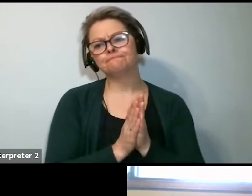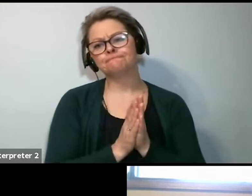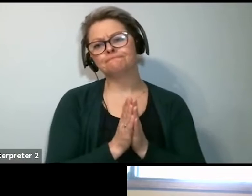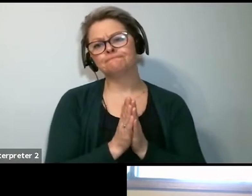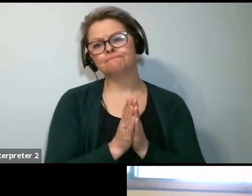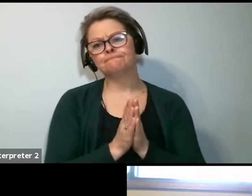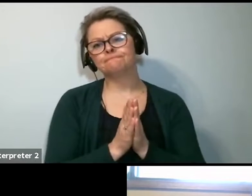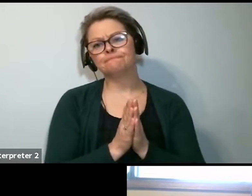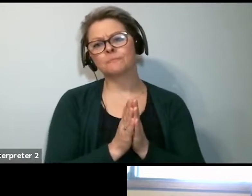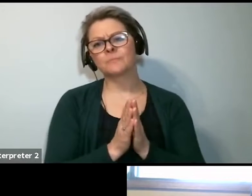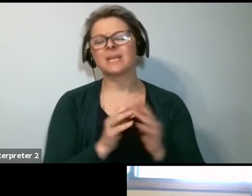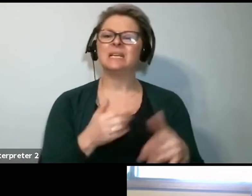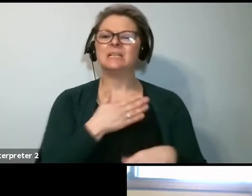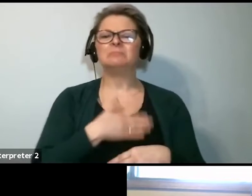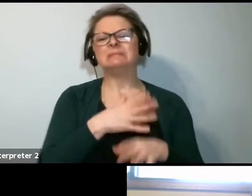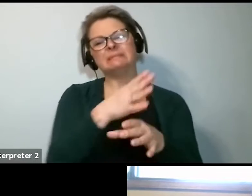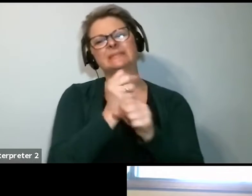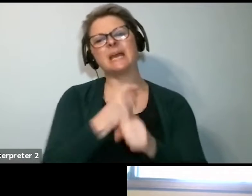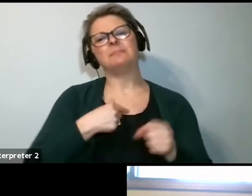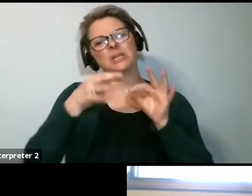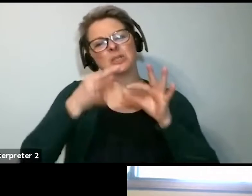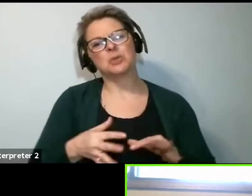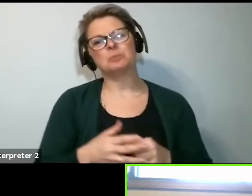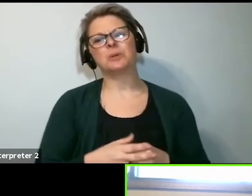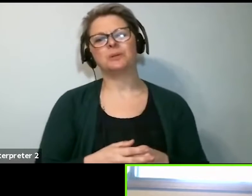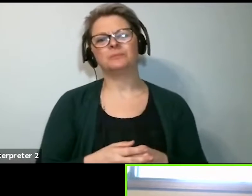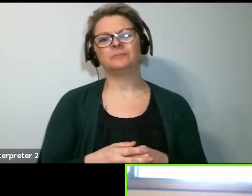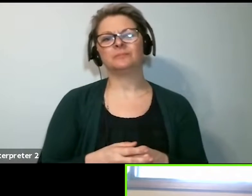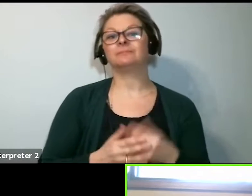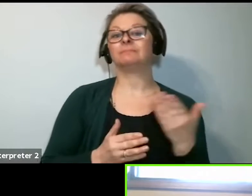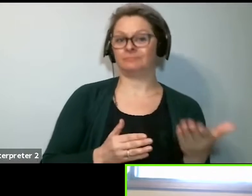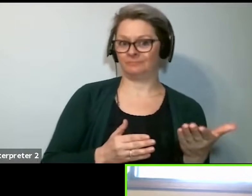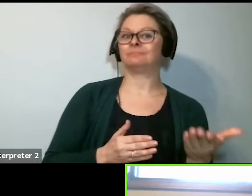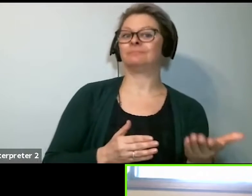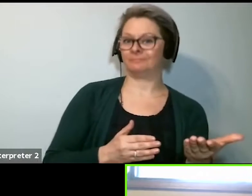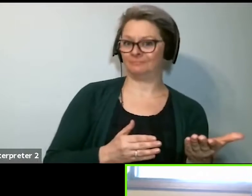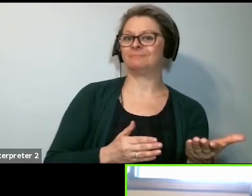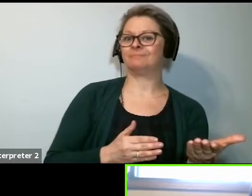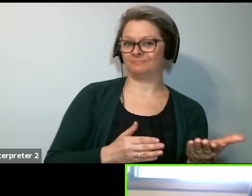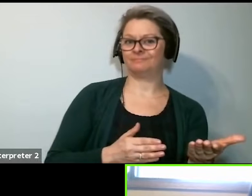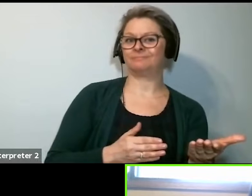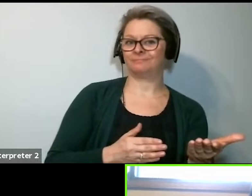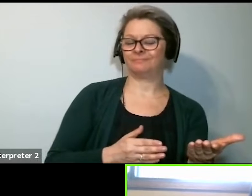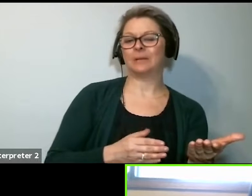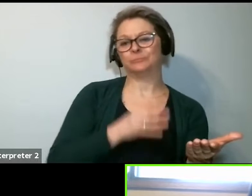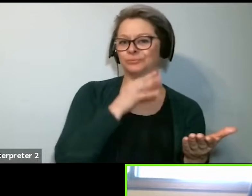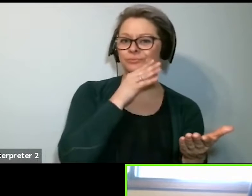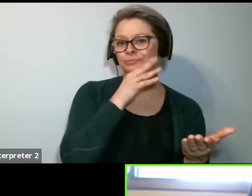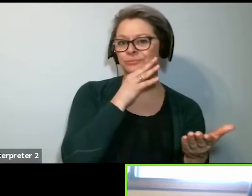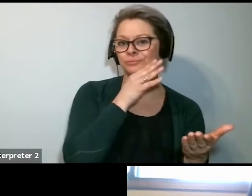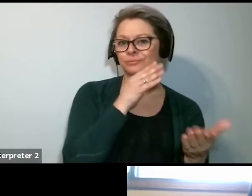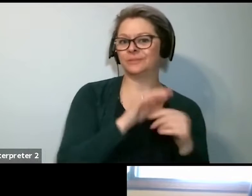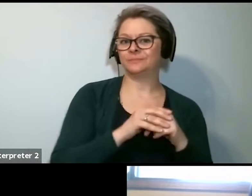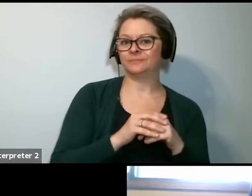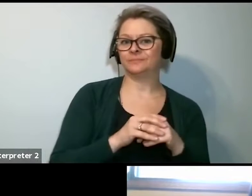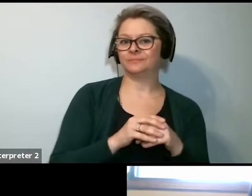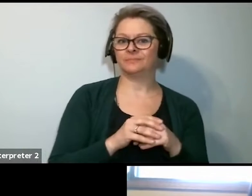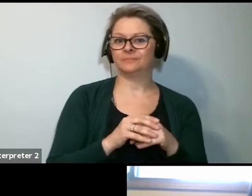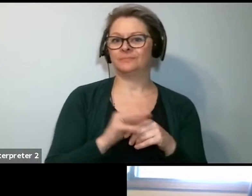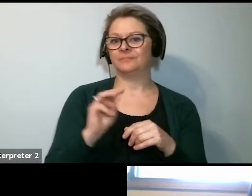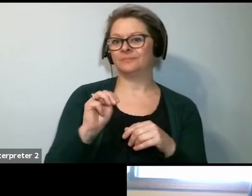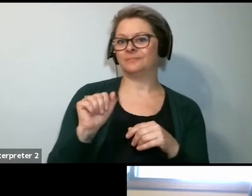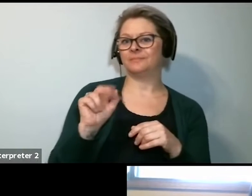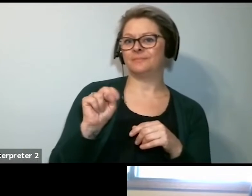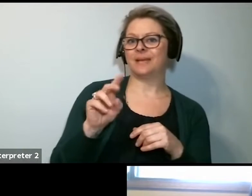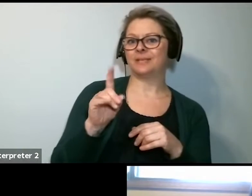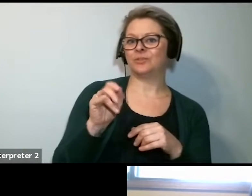get me an interpreter? 我需要有人帮我翻译。 我需要有